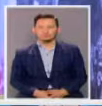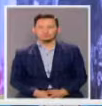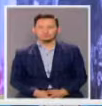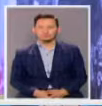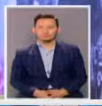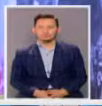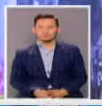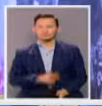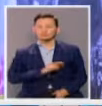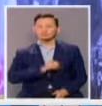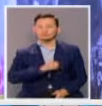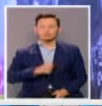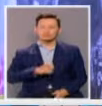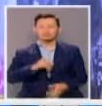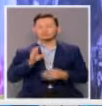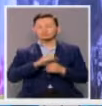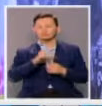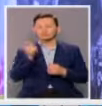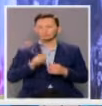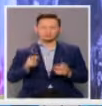Мен өзім кеше соғыстың мезгілінде